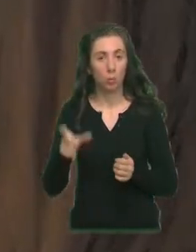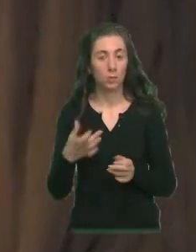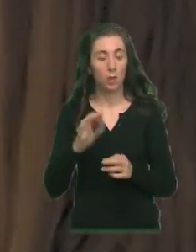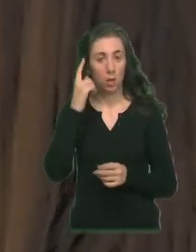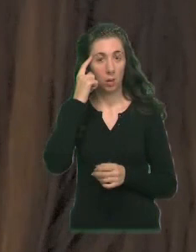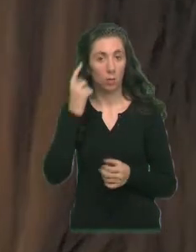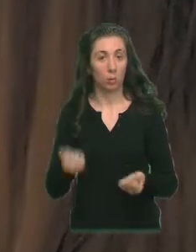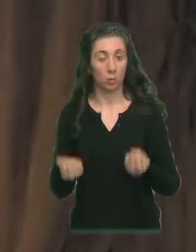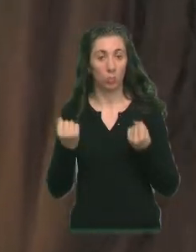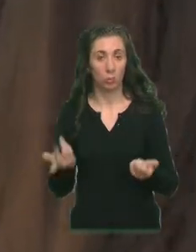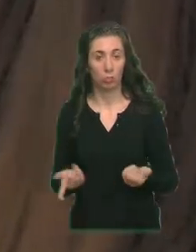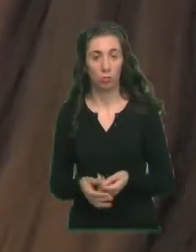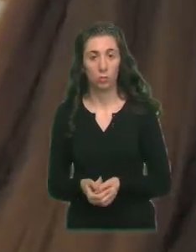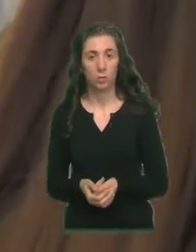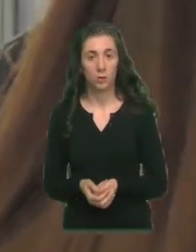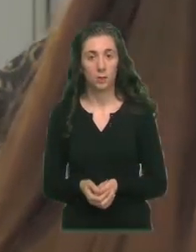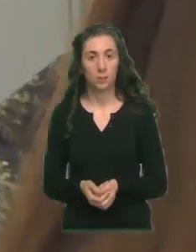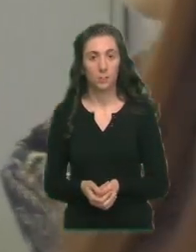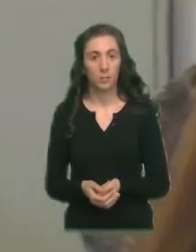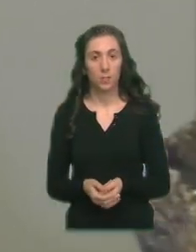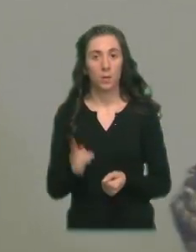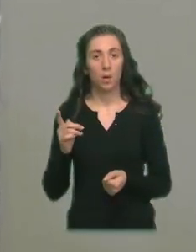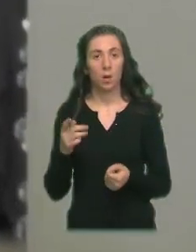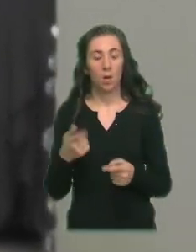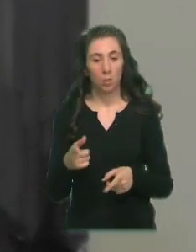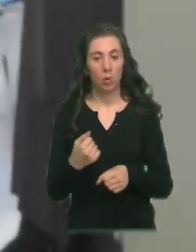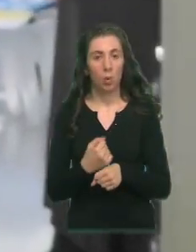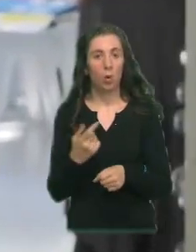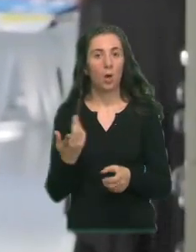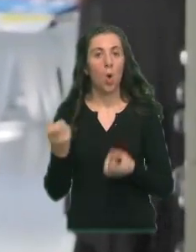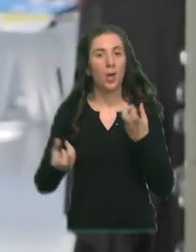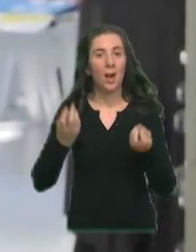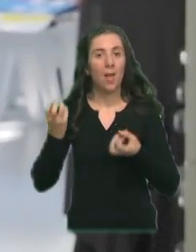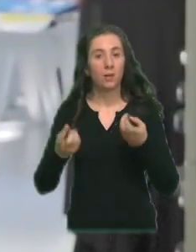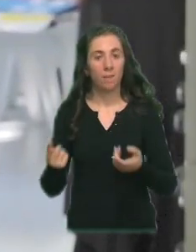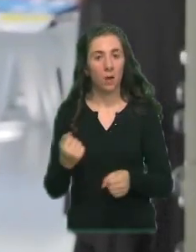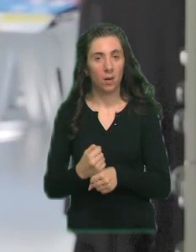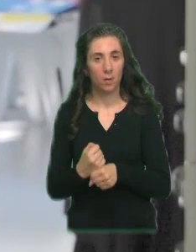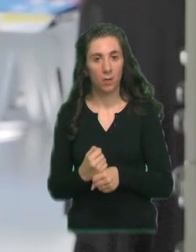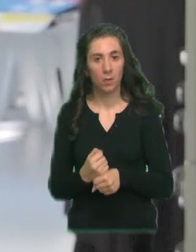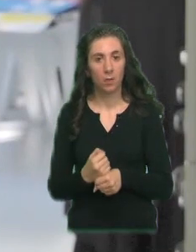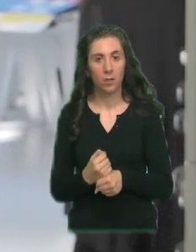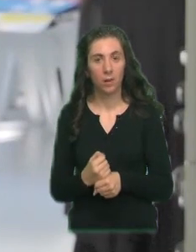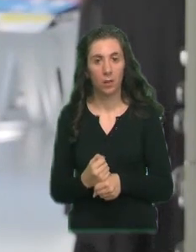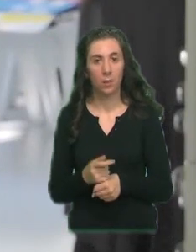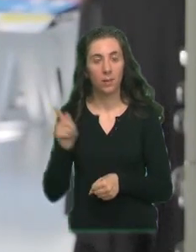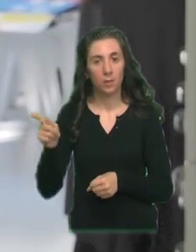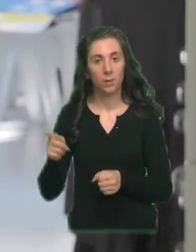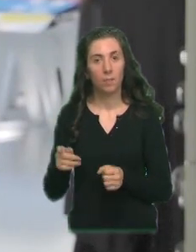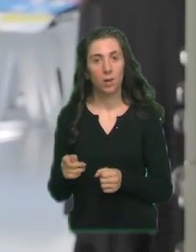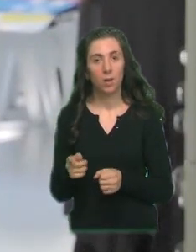sa intelektualnim poteškoćama? Pa radi se prije svega o kreativnom radu koji je na neki način